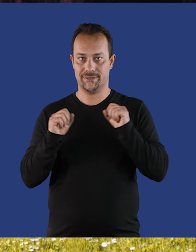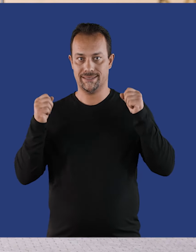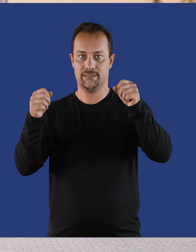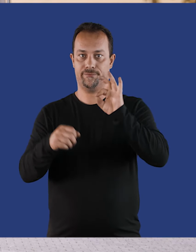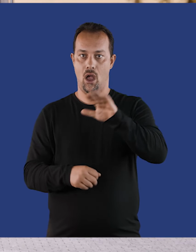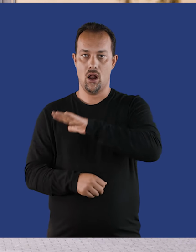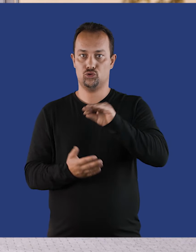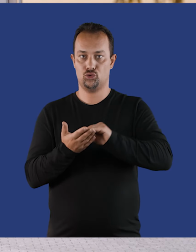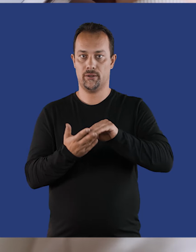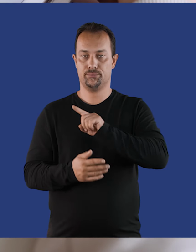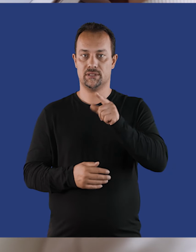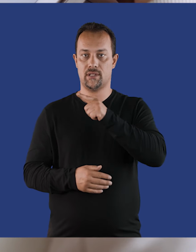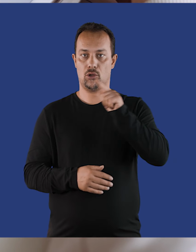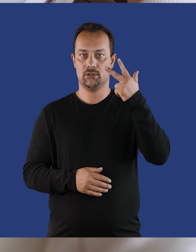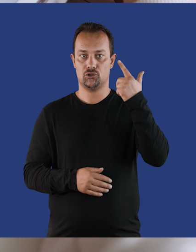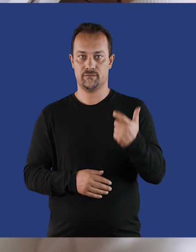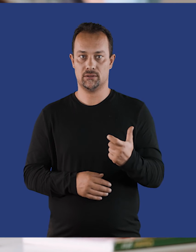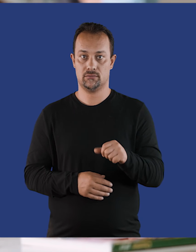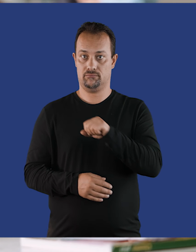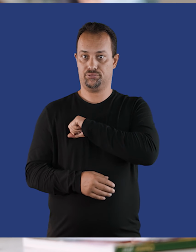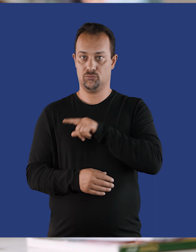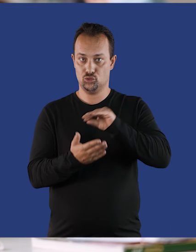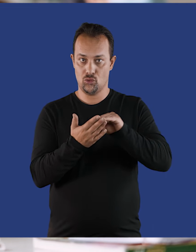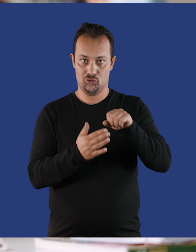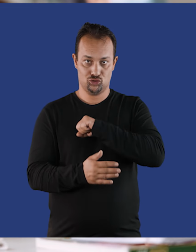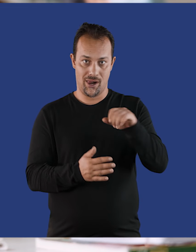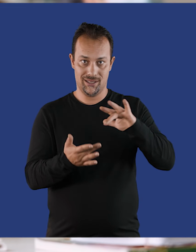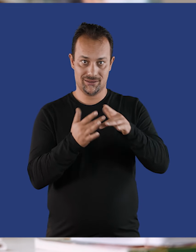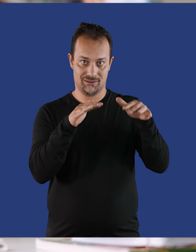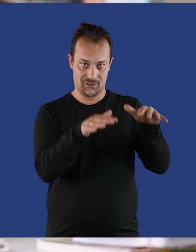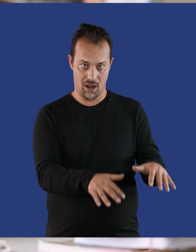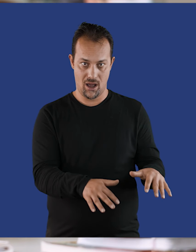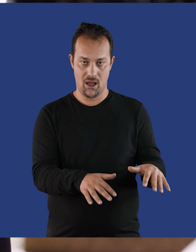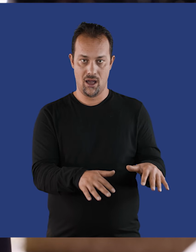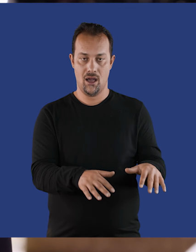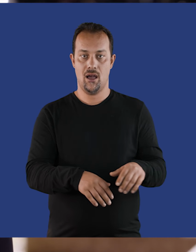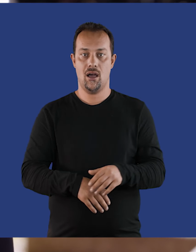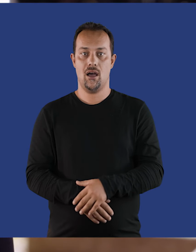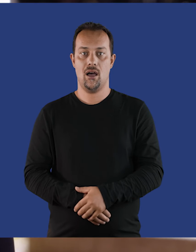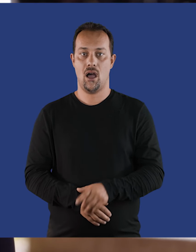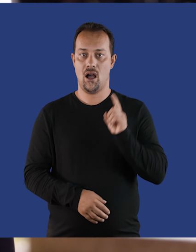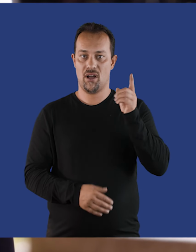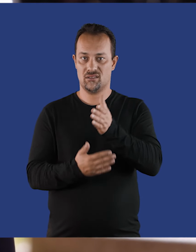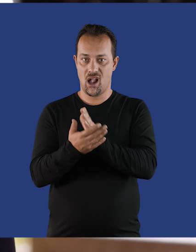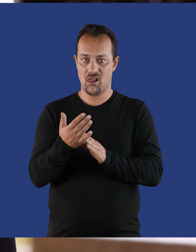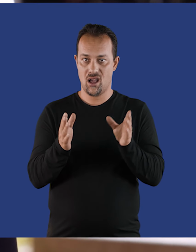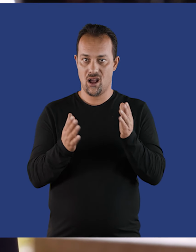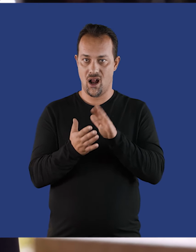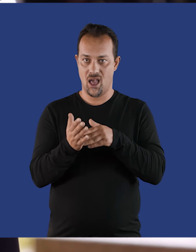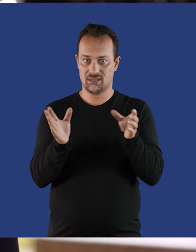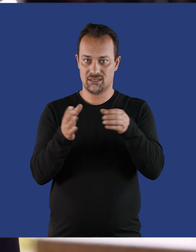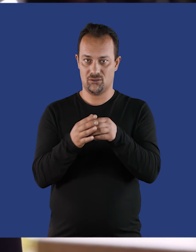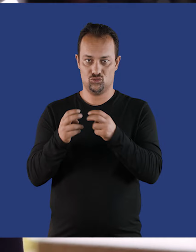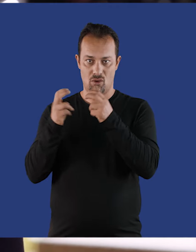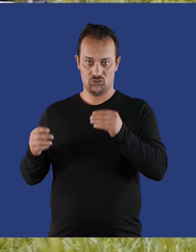für alle Schulen bis 2023 an. Doch was nützt es eigentlich, wenn das schnelle Internet nur in den Schulen verfügbar ist,